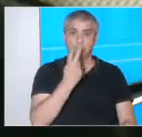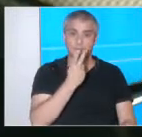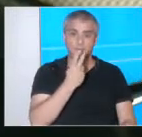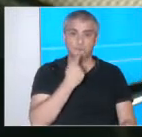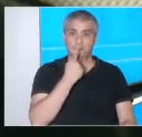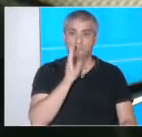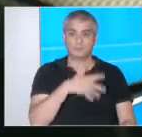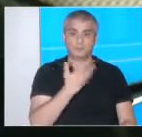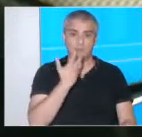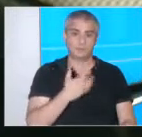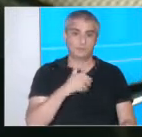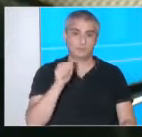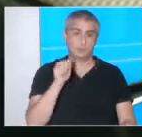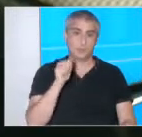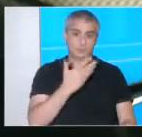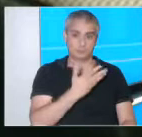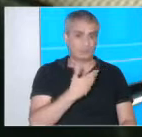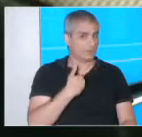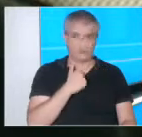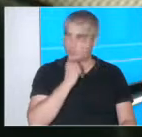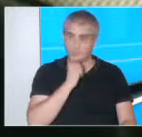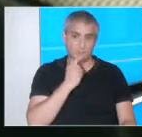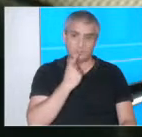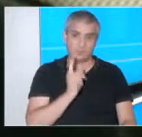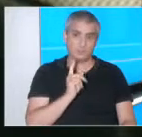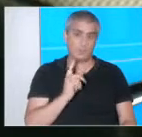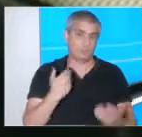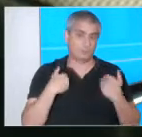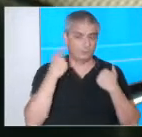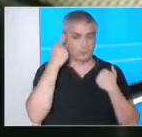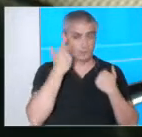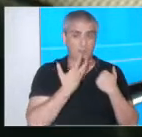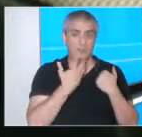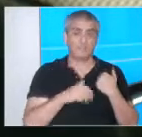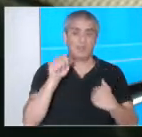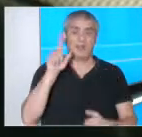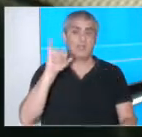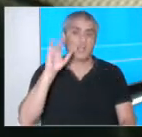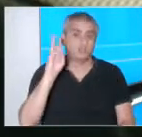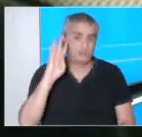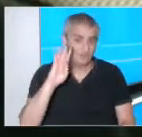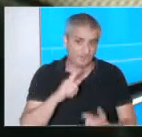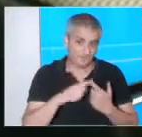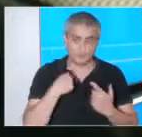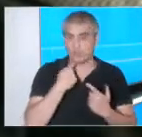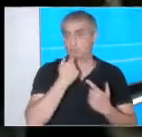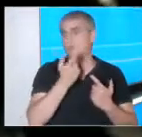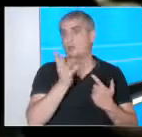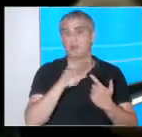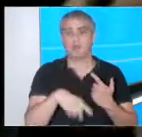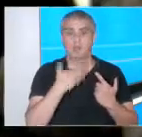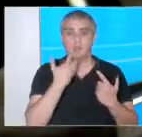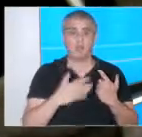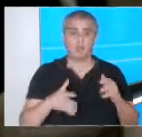הזכיר גם את הרב אוזנר כחסיד. עכשיו, אני לא רוצה לומר בשם מה שאני יודע לגבי הרב אלישיב, ואני גם לא רוצה לומר מה שאני יודע לגבי